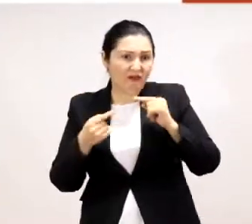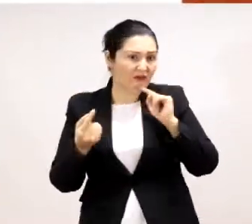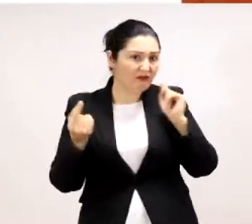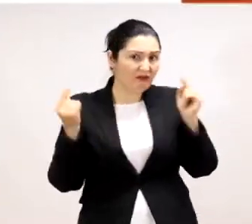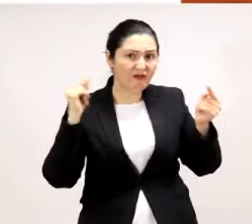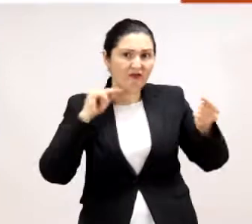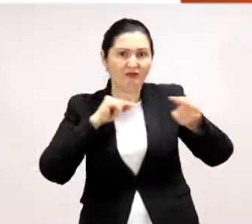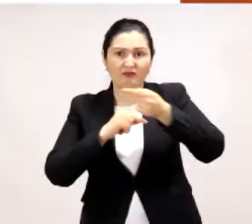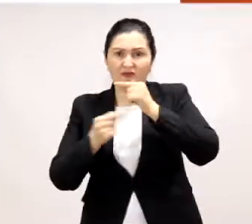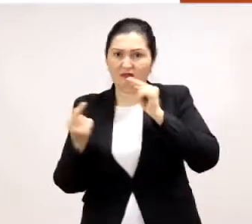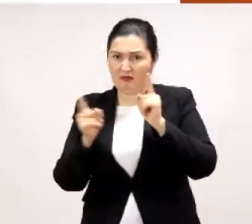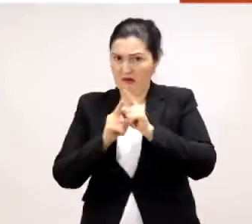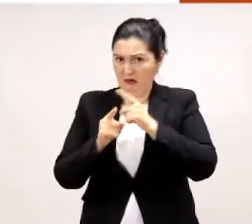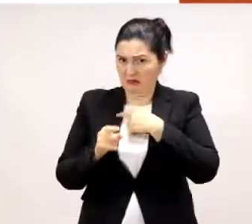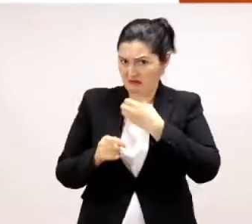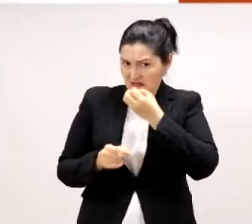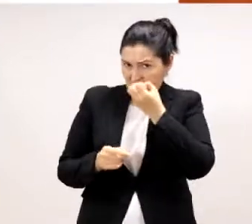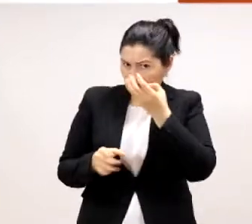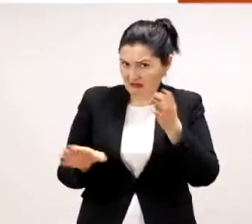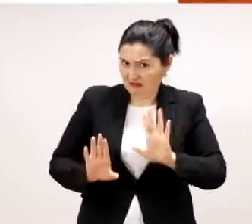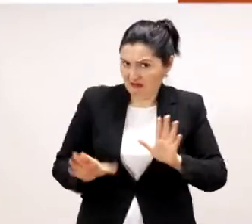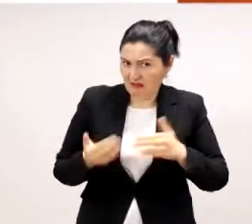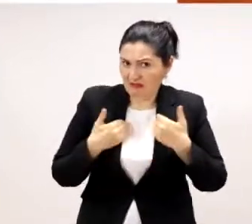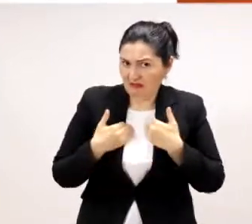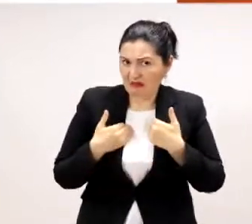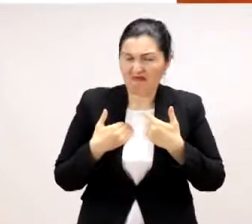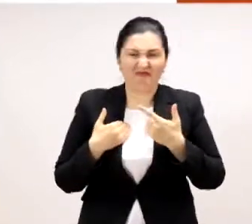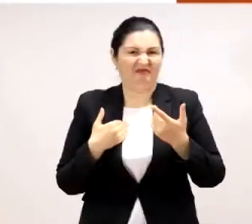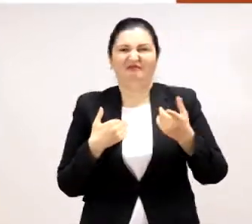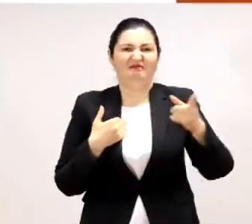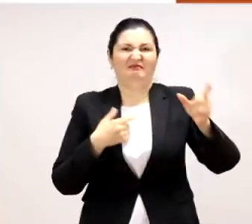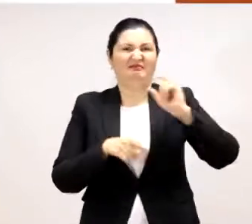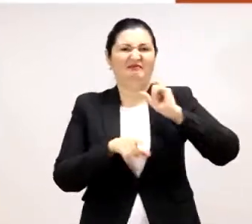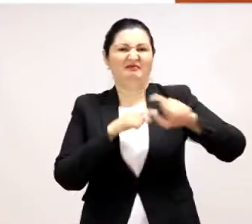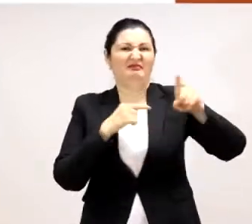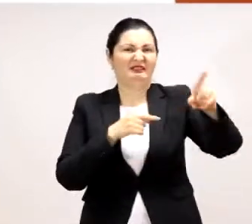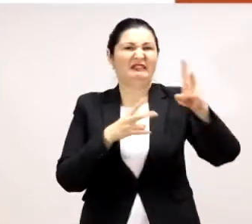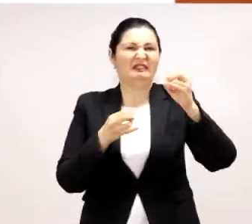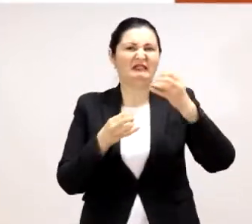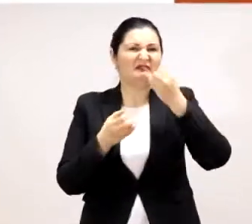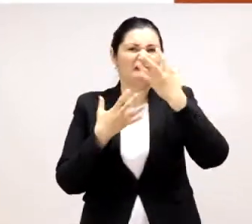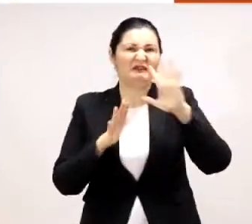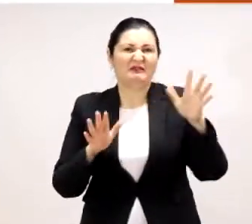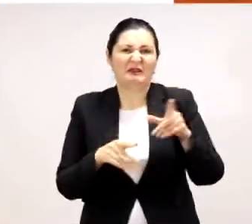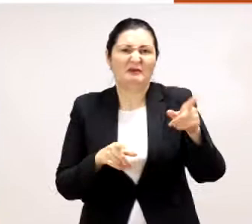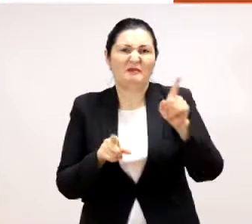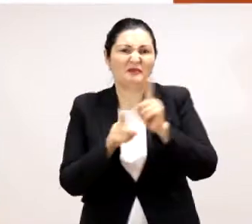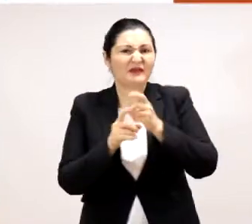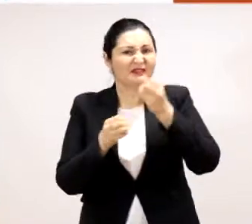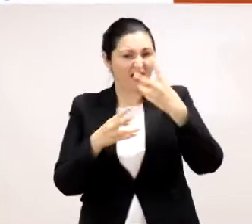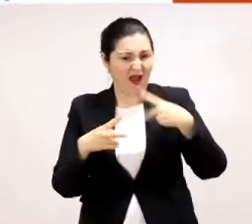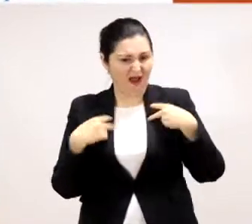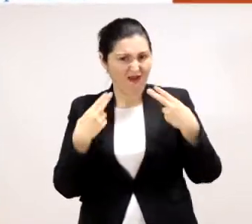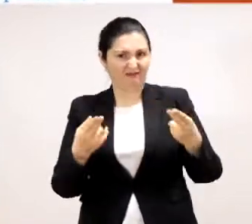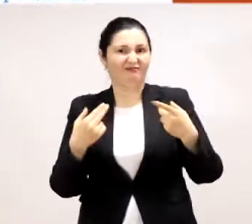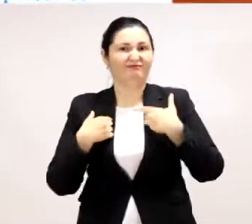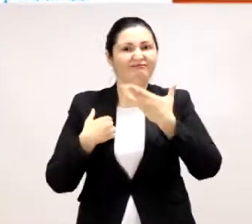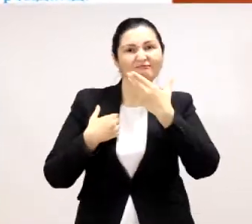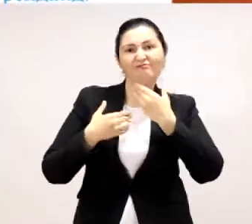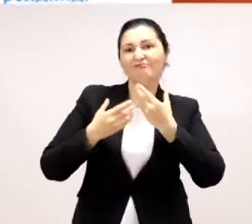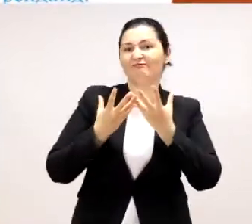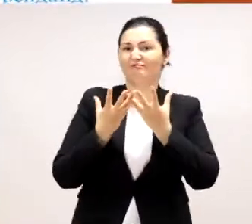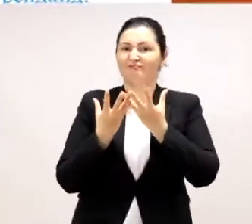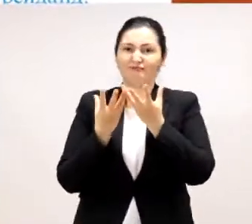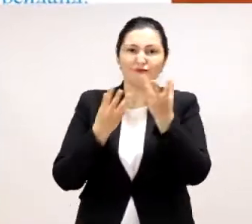پرسیدند. نه خود ما گل نباشیم. نیستید، خطاب کرد صدبرگ. گل باید مثل من یک قامت